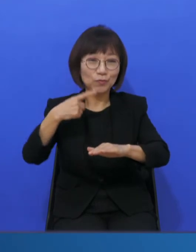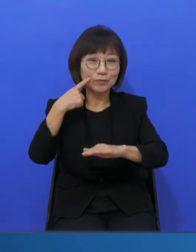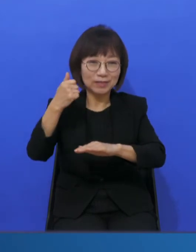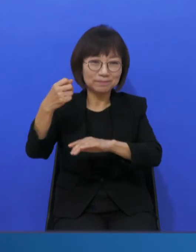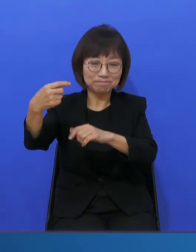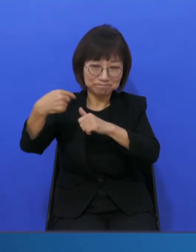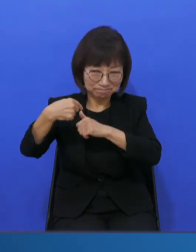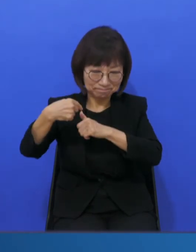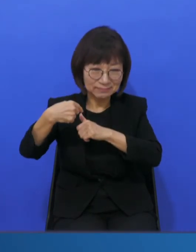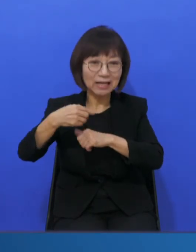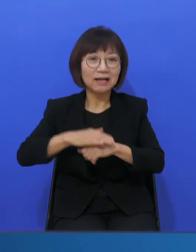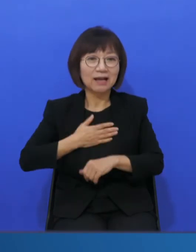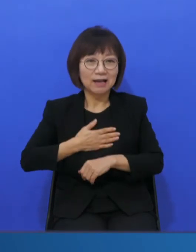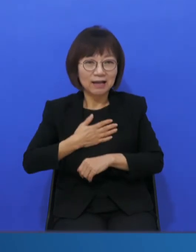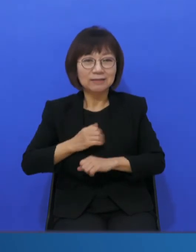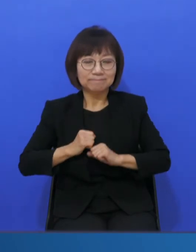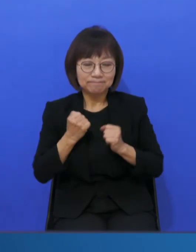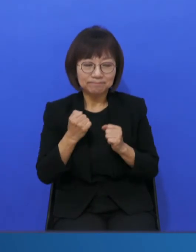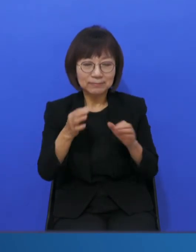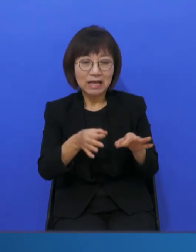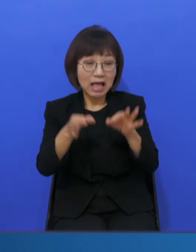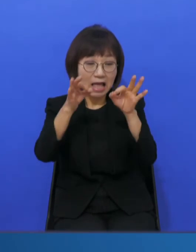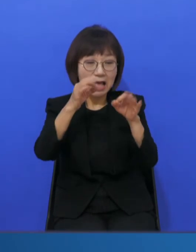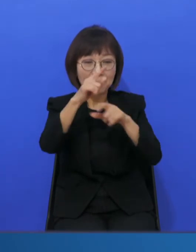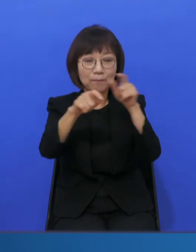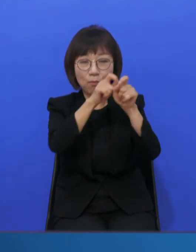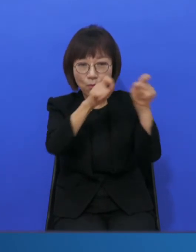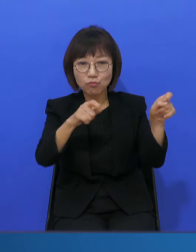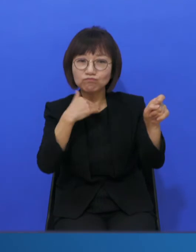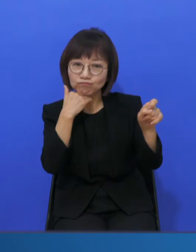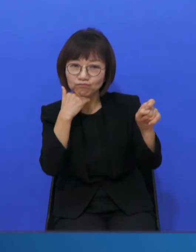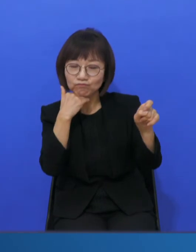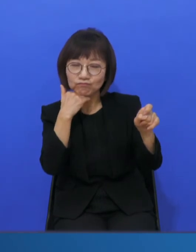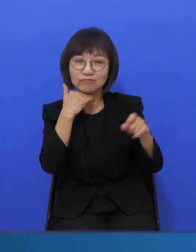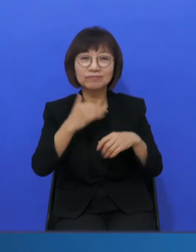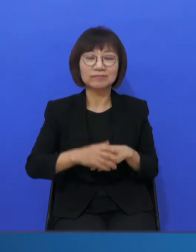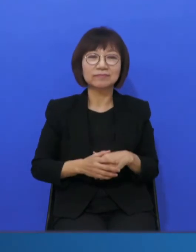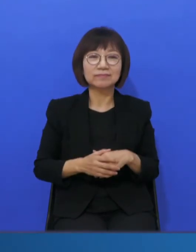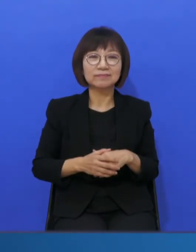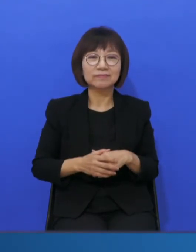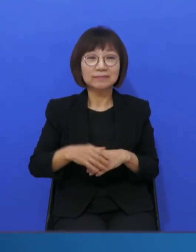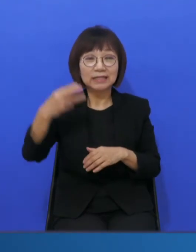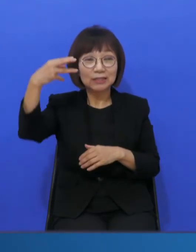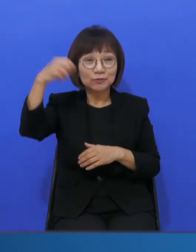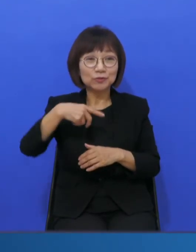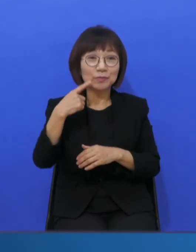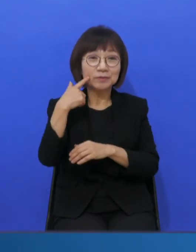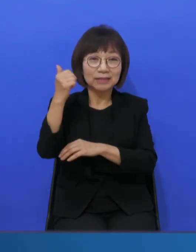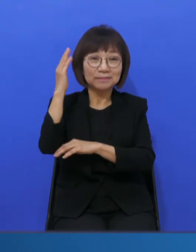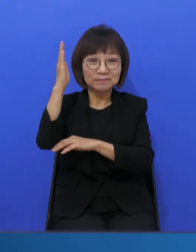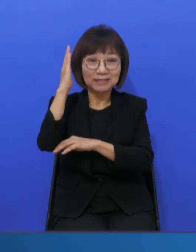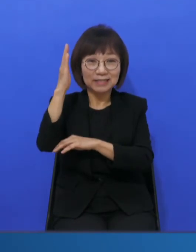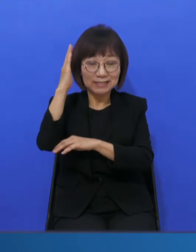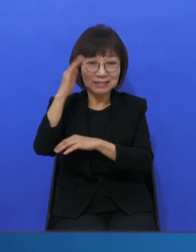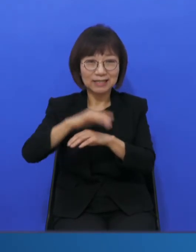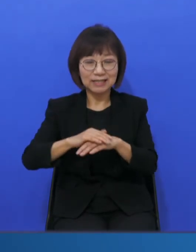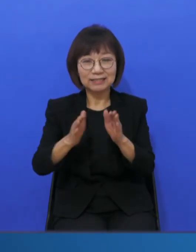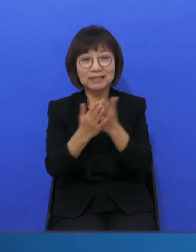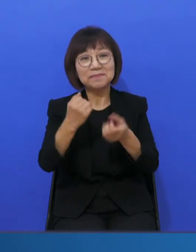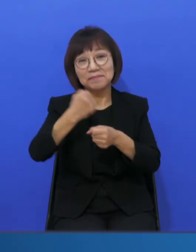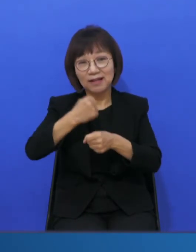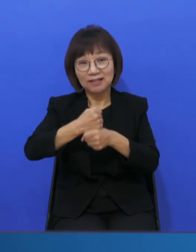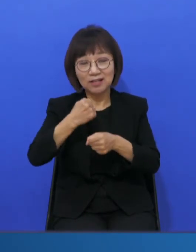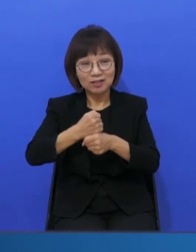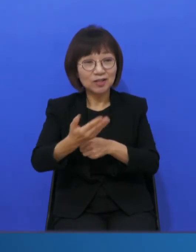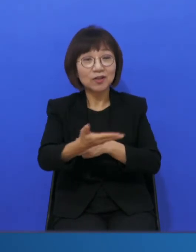류 목사님의 지도에 따라 그동안 가격 인상을 보류하고 있었습니다. 류 목사님의 메시지가 기획물로